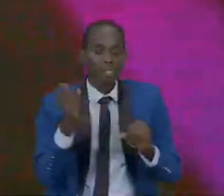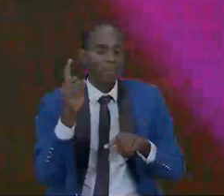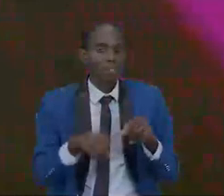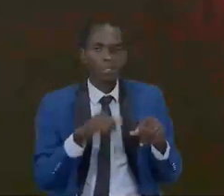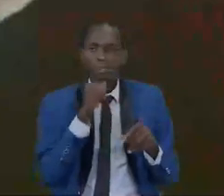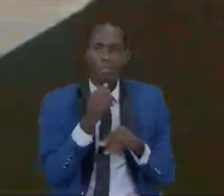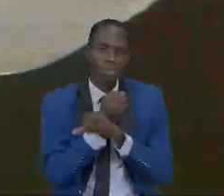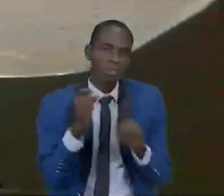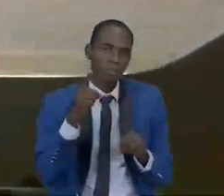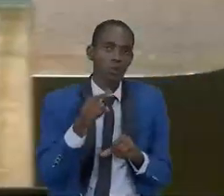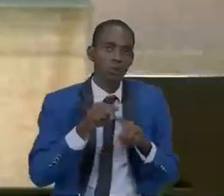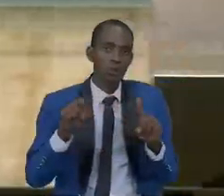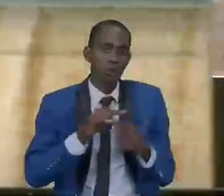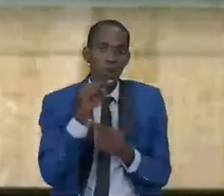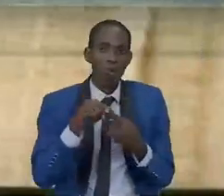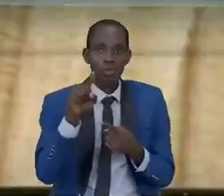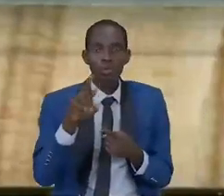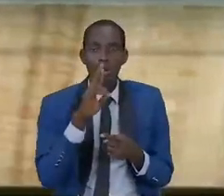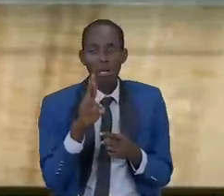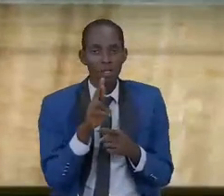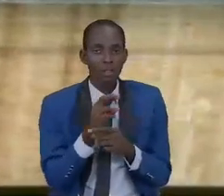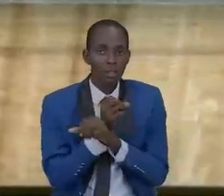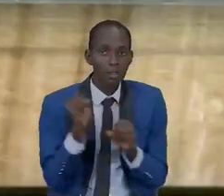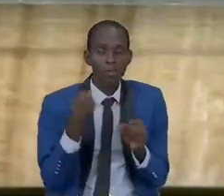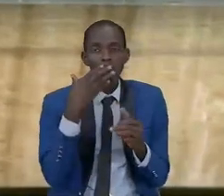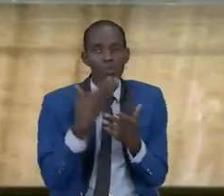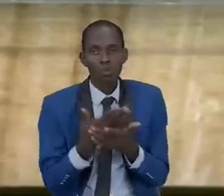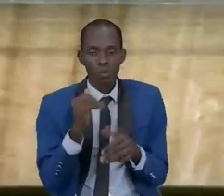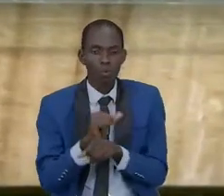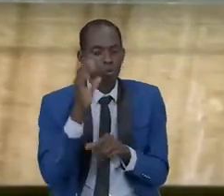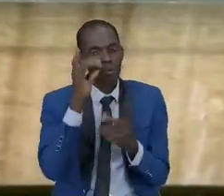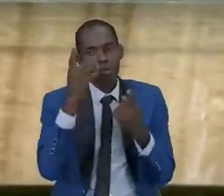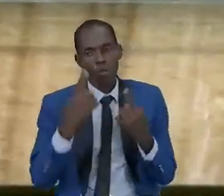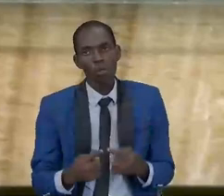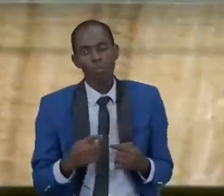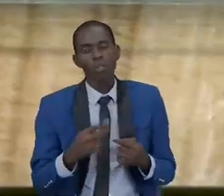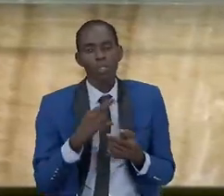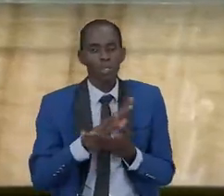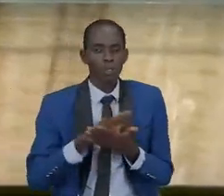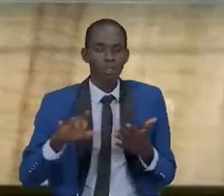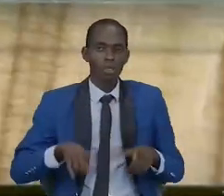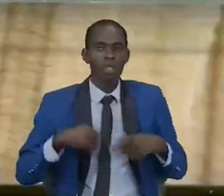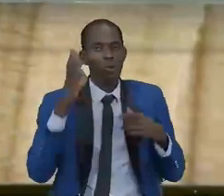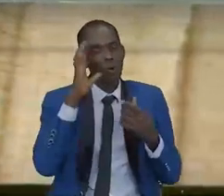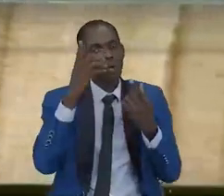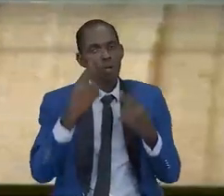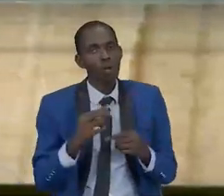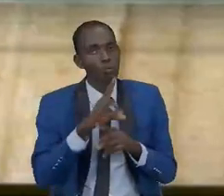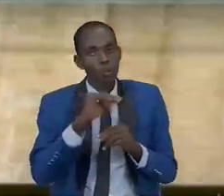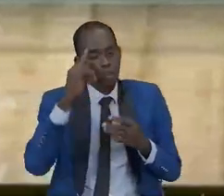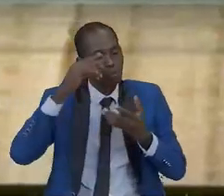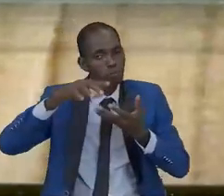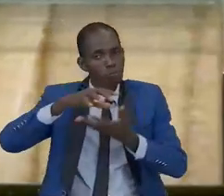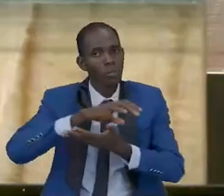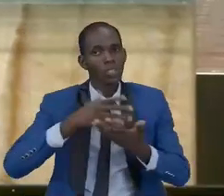te sauver mais maintenant quand tu es sauvé les bonnes oeuvres viendront quand tu es sauvé la nouvelle vie viendra il